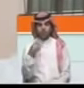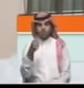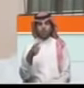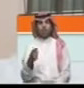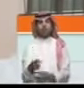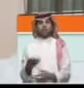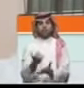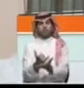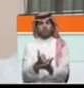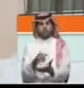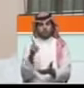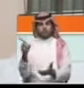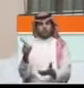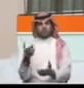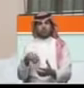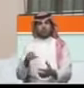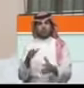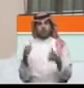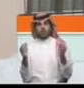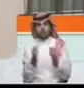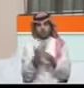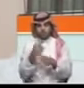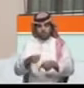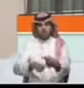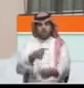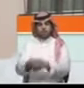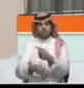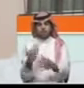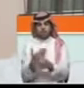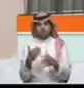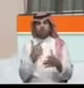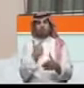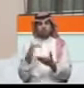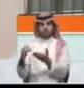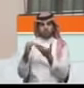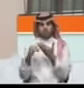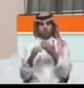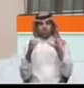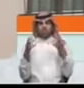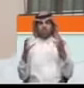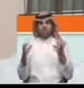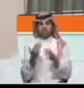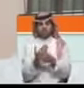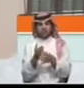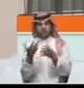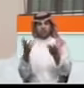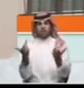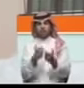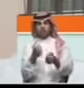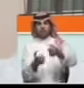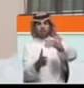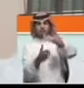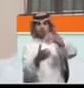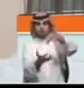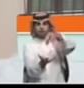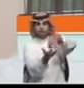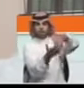وقال المسؤول المحلي فرانس راسب إنه ما زالت هناك حاجة لإزالة الثلوج من على 100 سطح